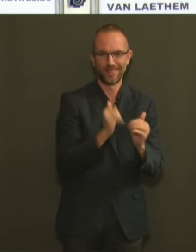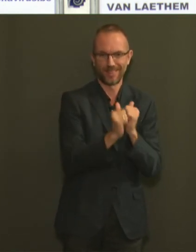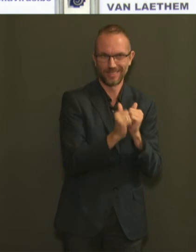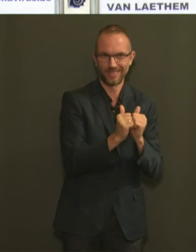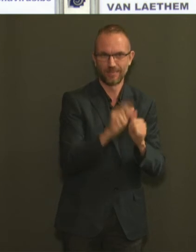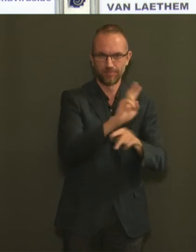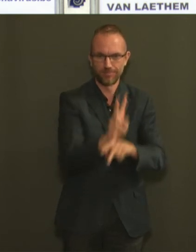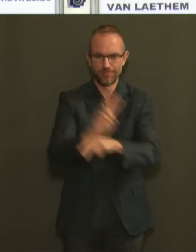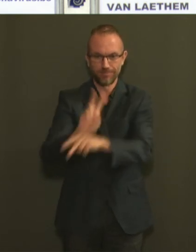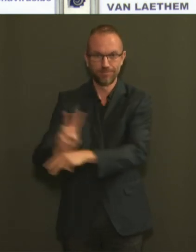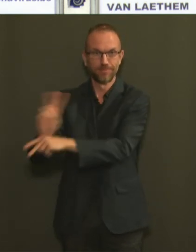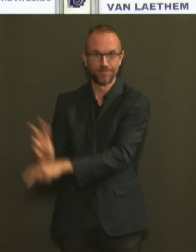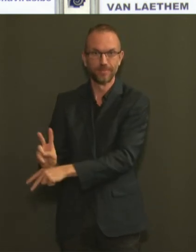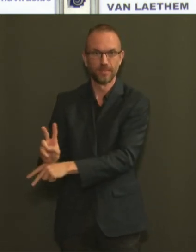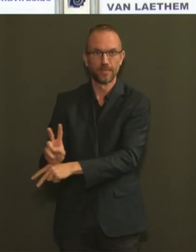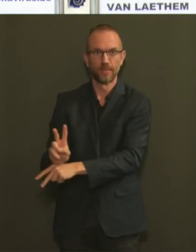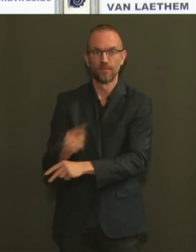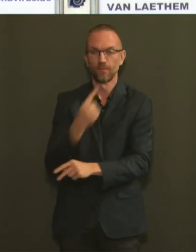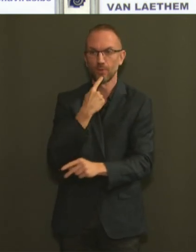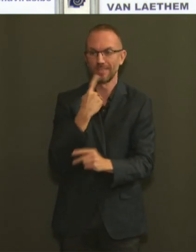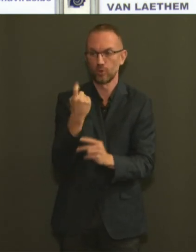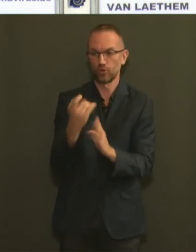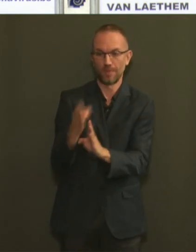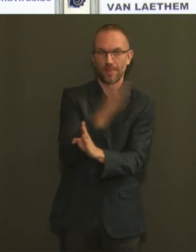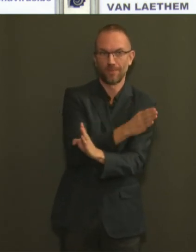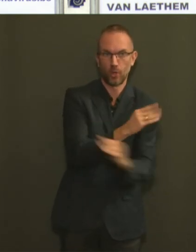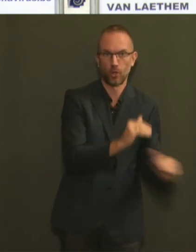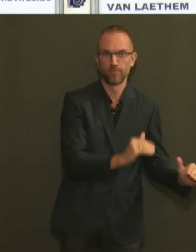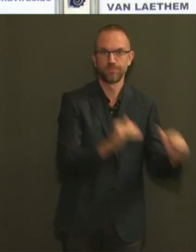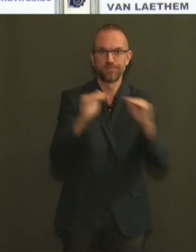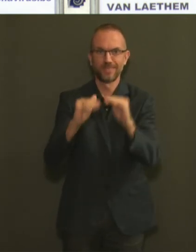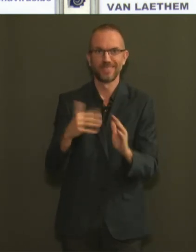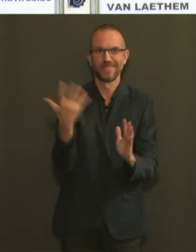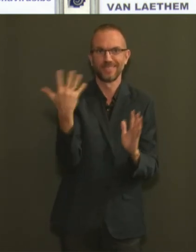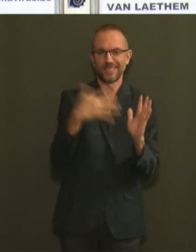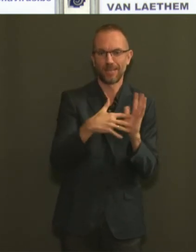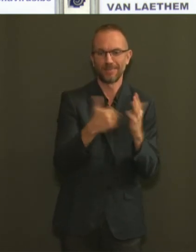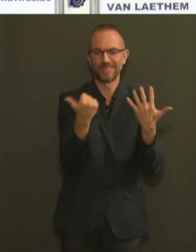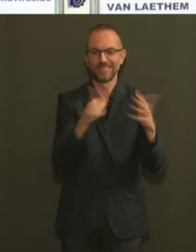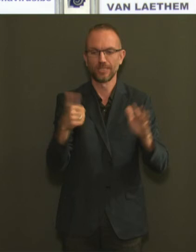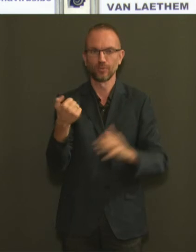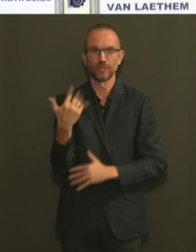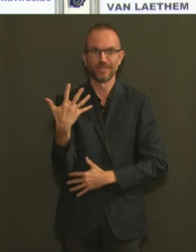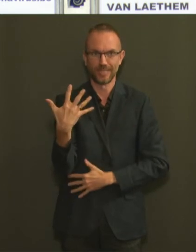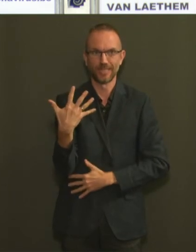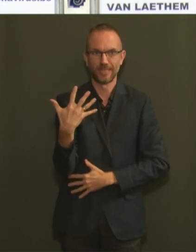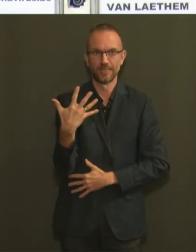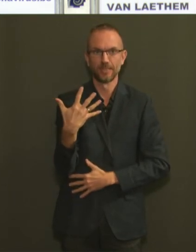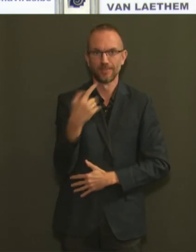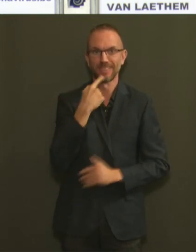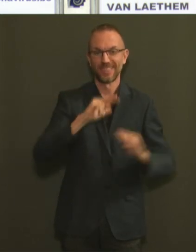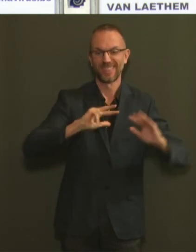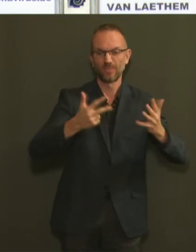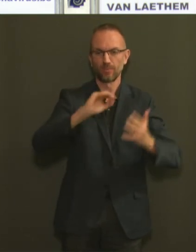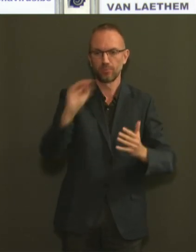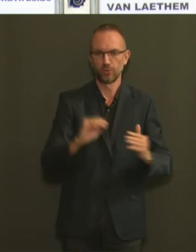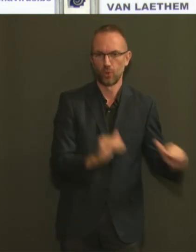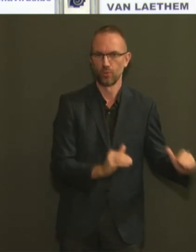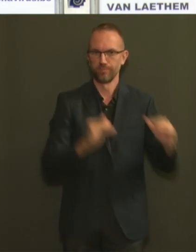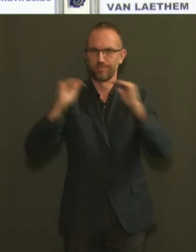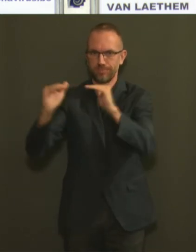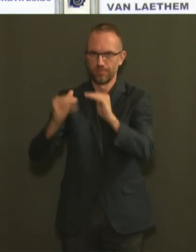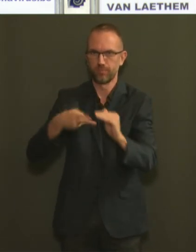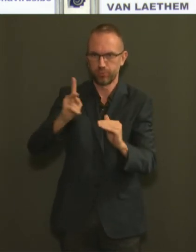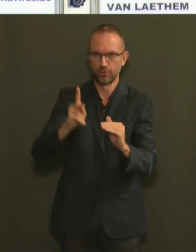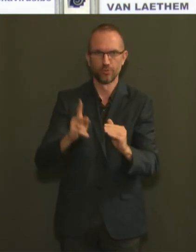5600 test en plus qu'il ya une semaine 18% en plus un poids favorable c'est